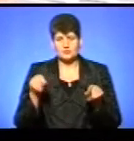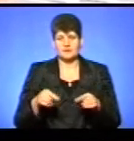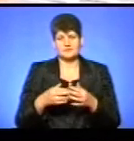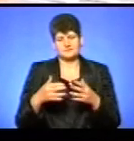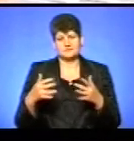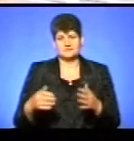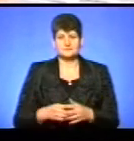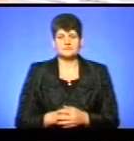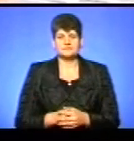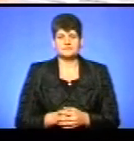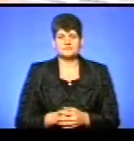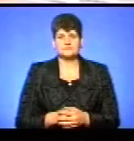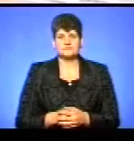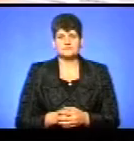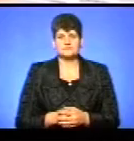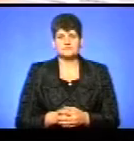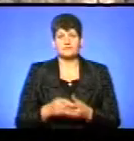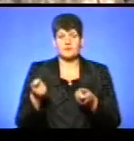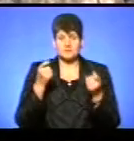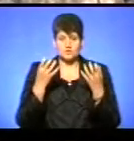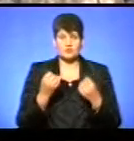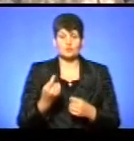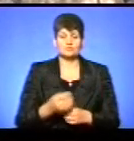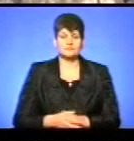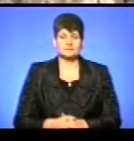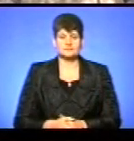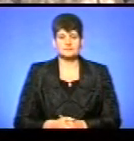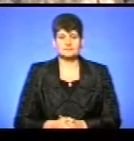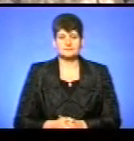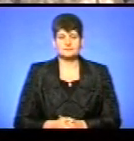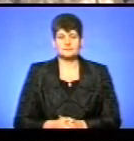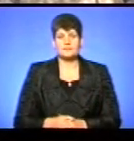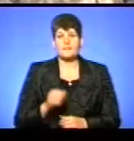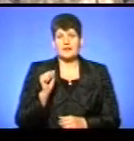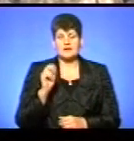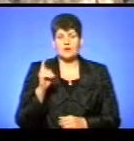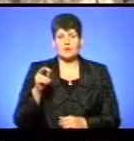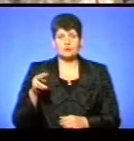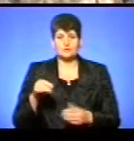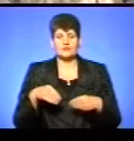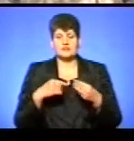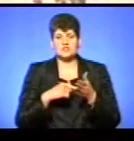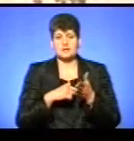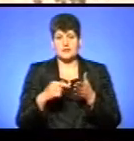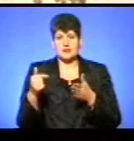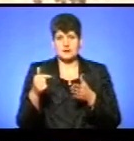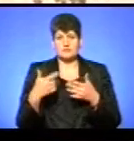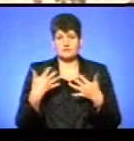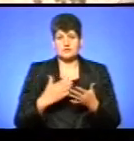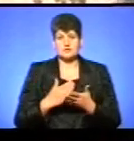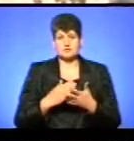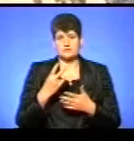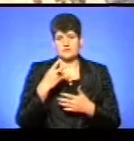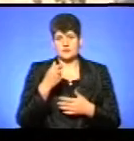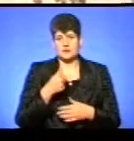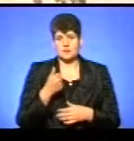От, нічого, принесу ще одну. Андрій Колтун, якого відзначили грамотою у артбригаді, служить вже другий